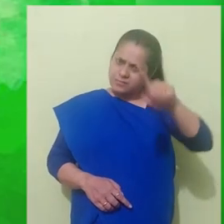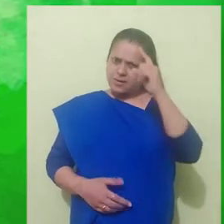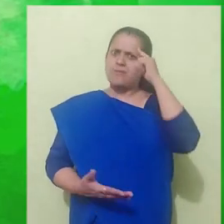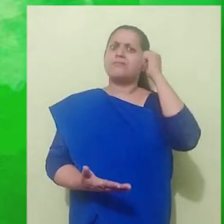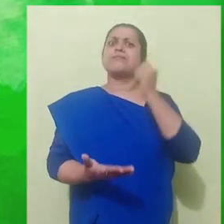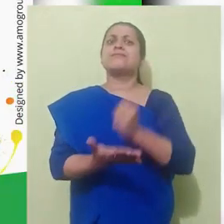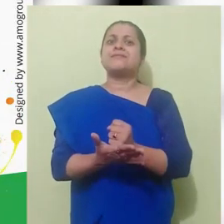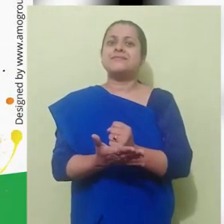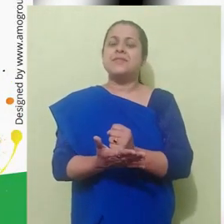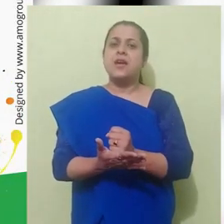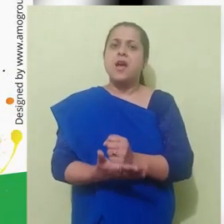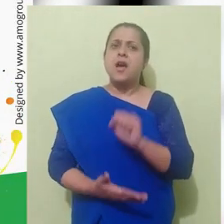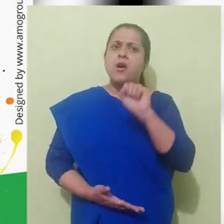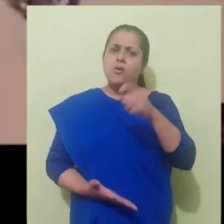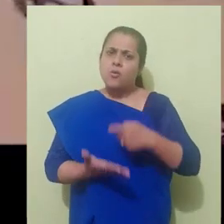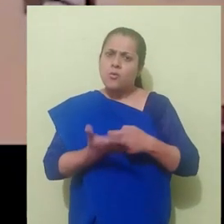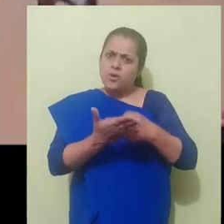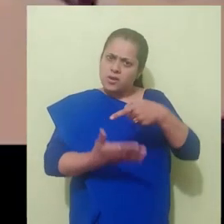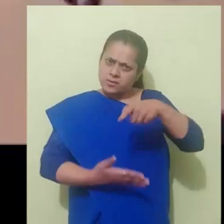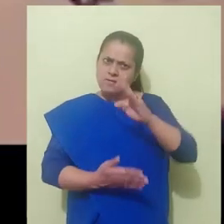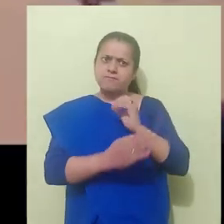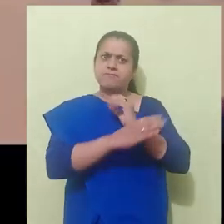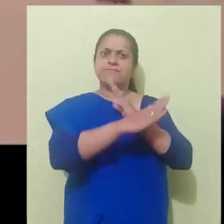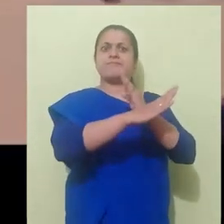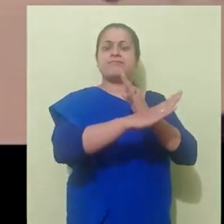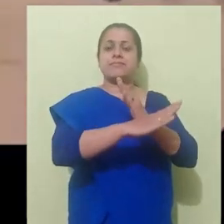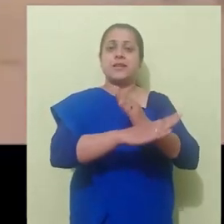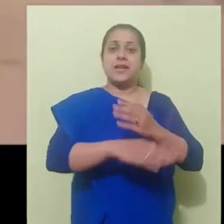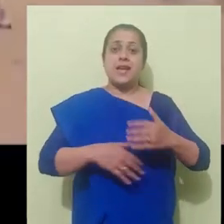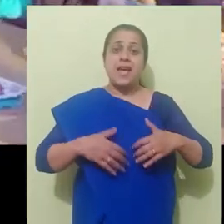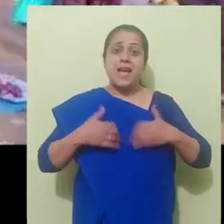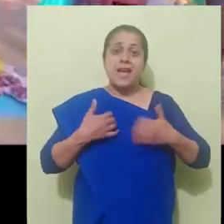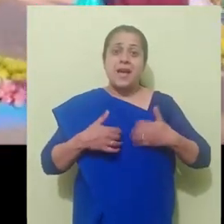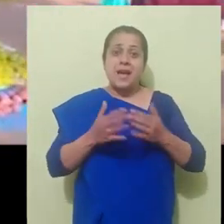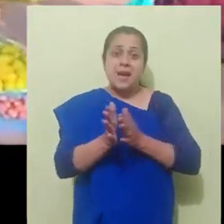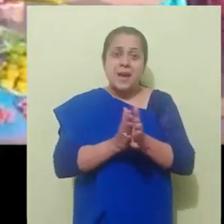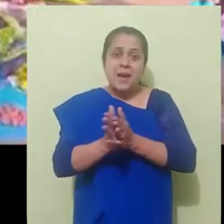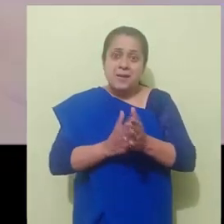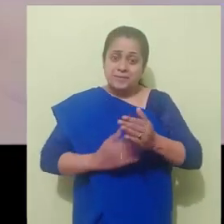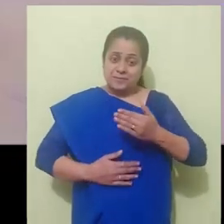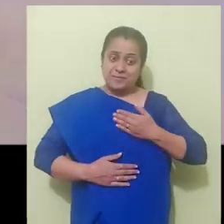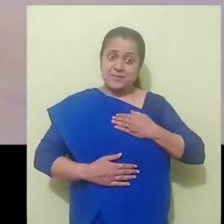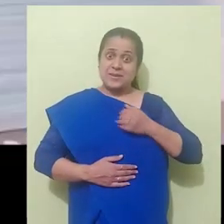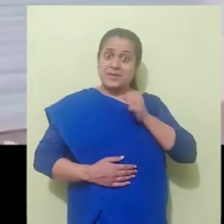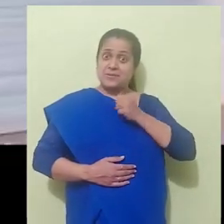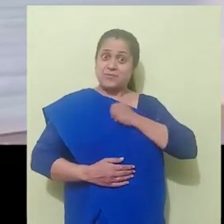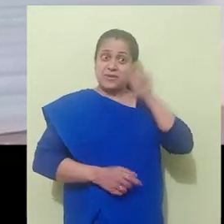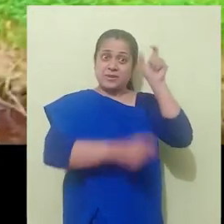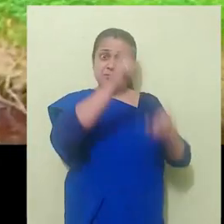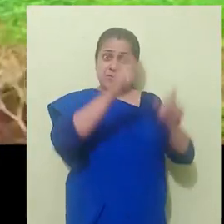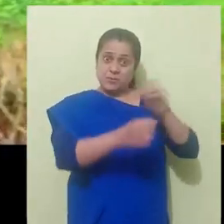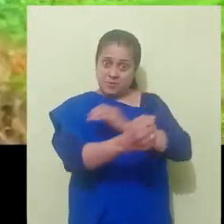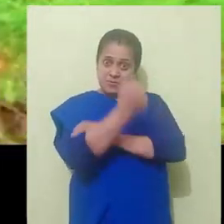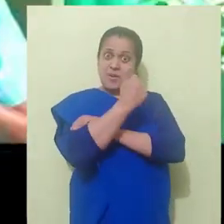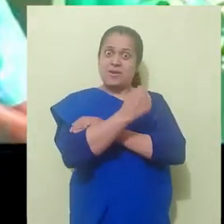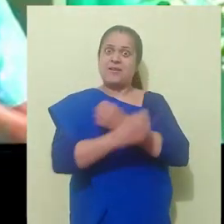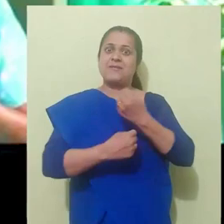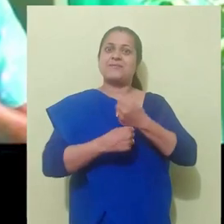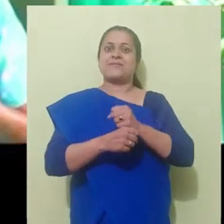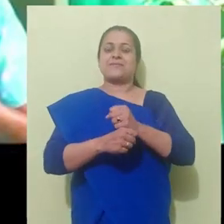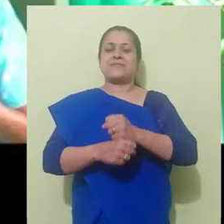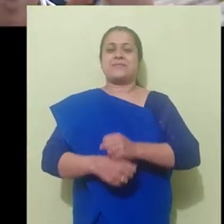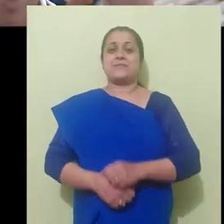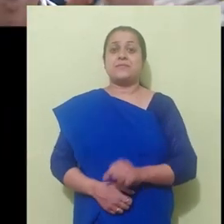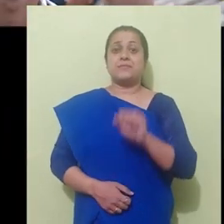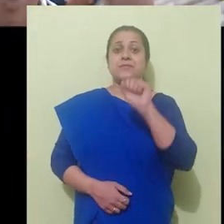पुडार राख तुझा भुमान उमीदिन घोड़ोया अमी आमची लोक्षाई